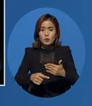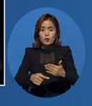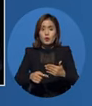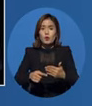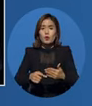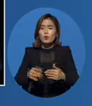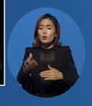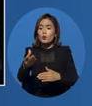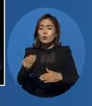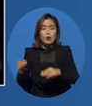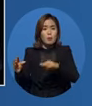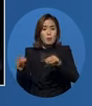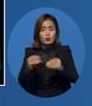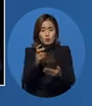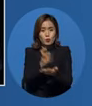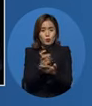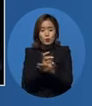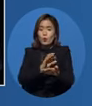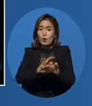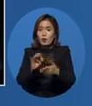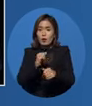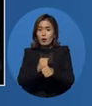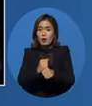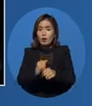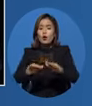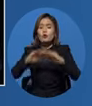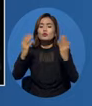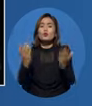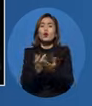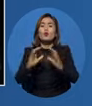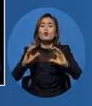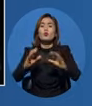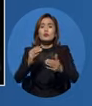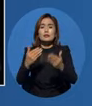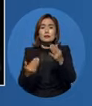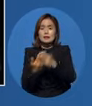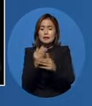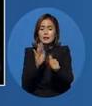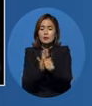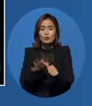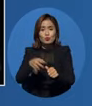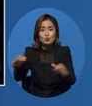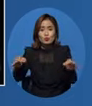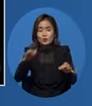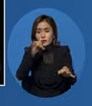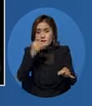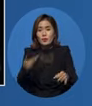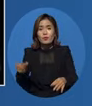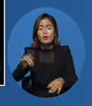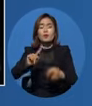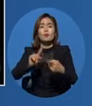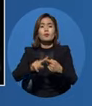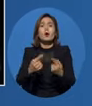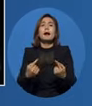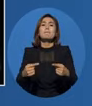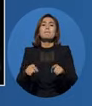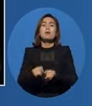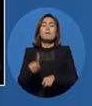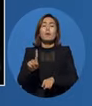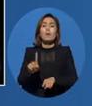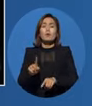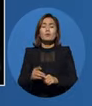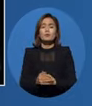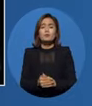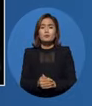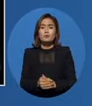인텔의 멈추 법도 하고 또 정운찬 지원금도 하고 이런 것들을 통해서 하는데 그 그것과 함께 거기에